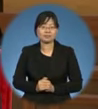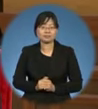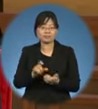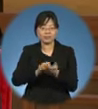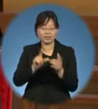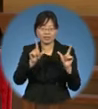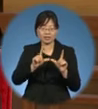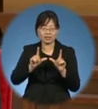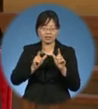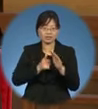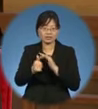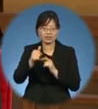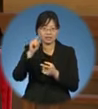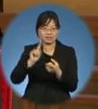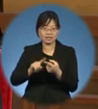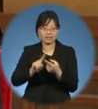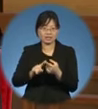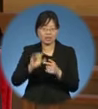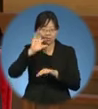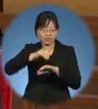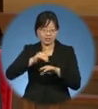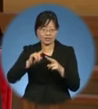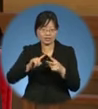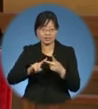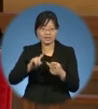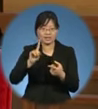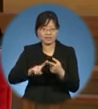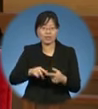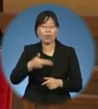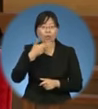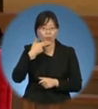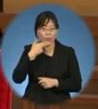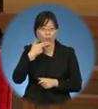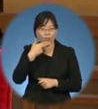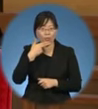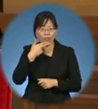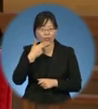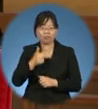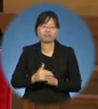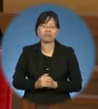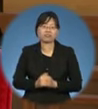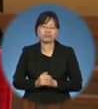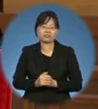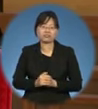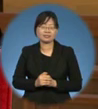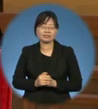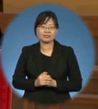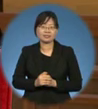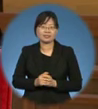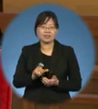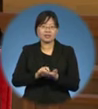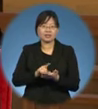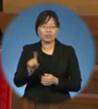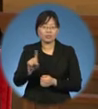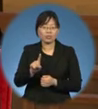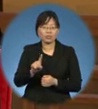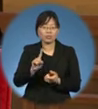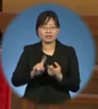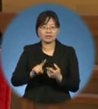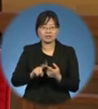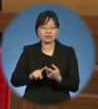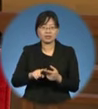축구 선수로서의 뭐 훈련이라든가 예, 이런 거는 예. 없던 당시에요. 예, 예. 그러니까 축구가 뭔지도